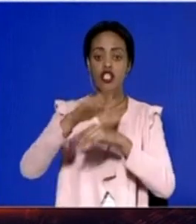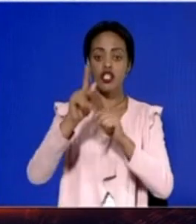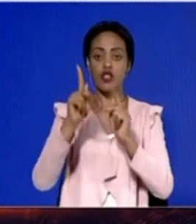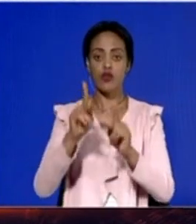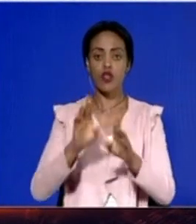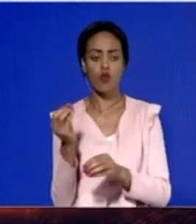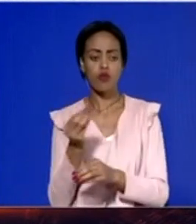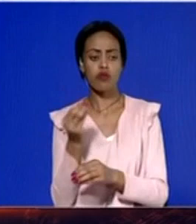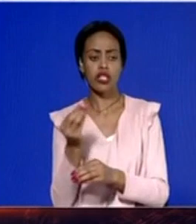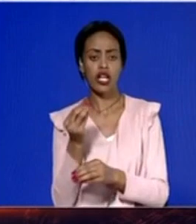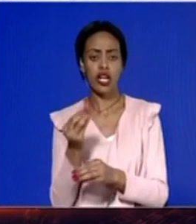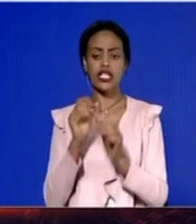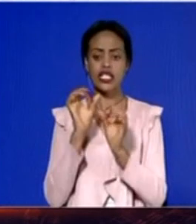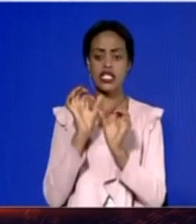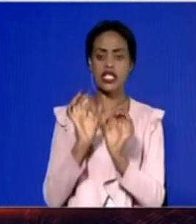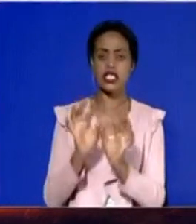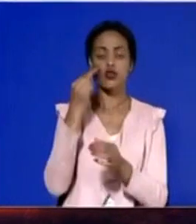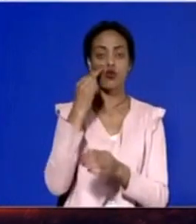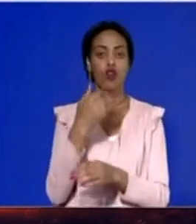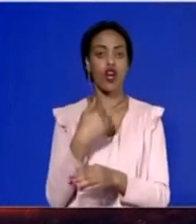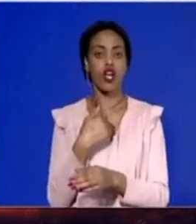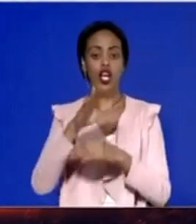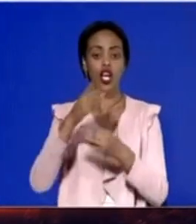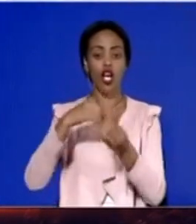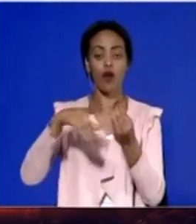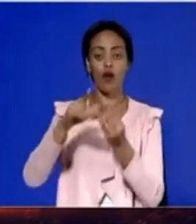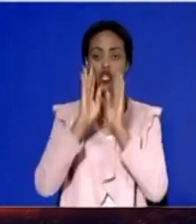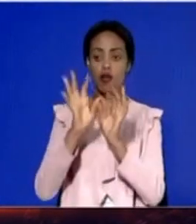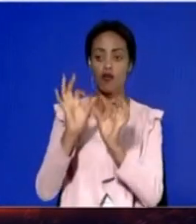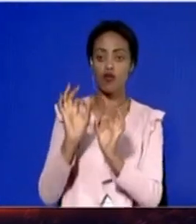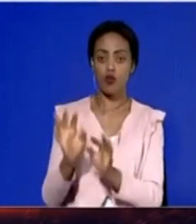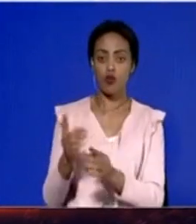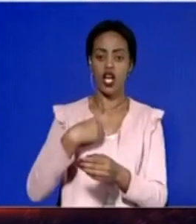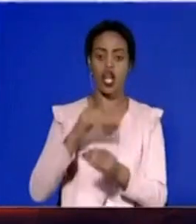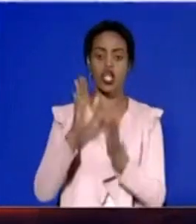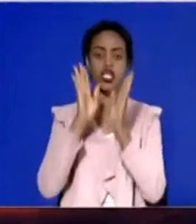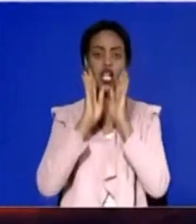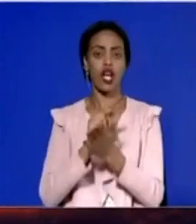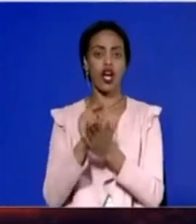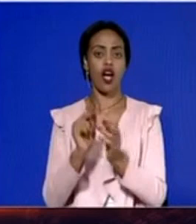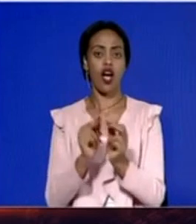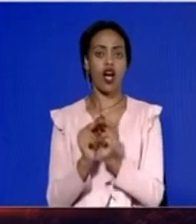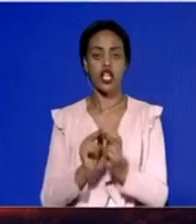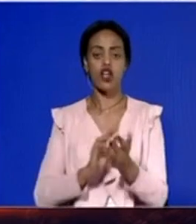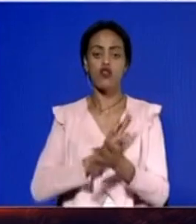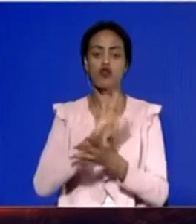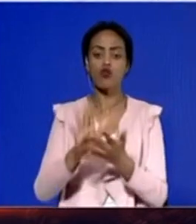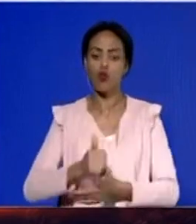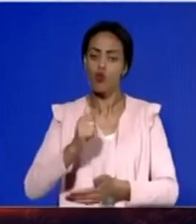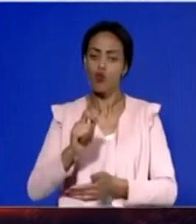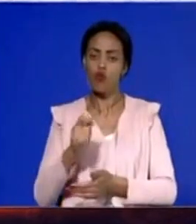ንዕቐትን ጽልኢትን ብግልፂ ንርእዮ ኣለና። ከባቢኦም ሰላም ኣስኢኖም ሰላምናን ሓድነትናን ክዘርጉ ቁልፊ ስርሖም